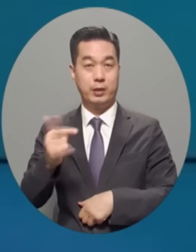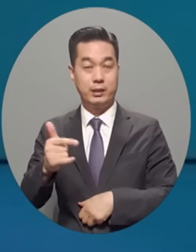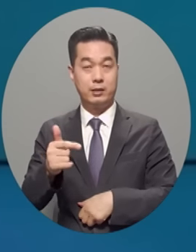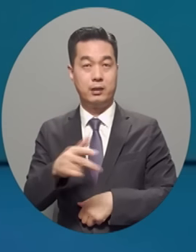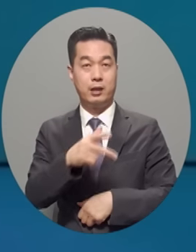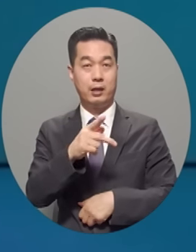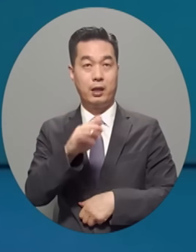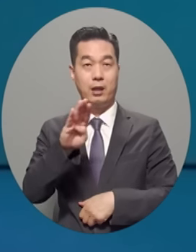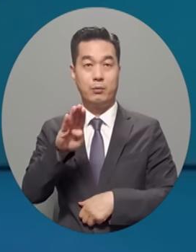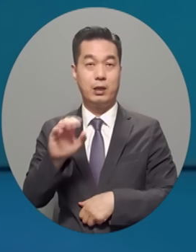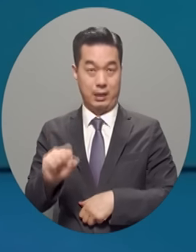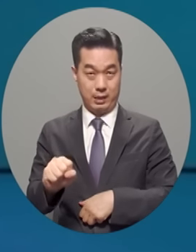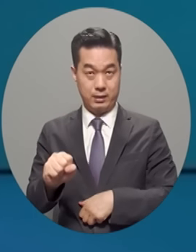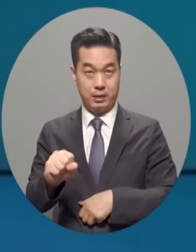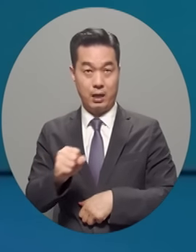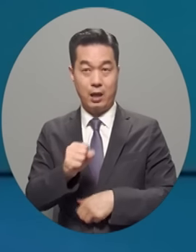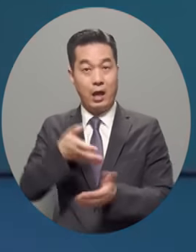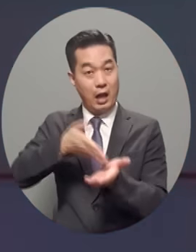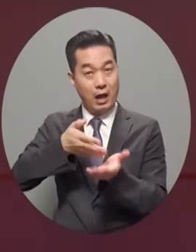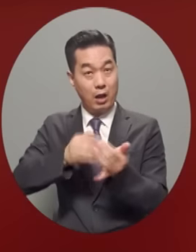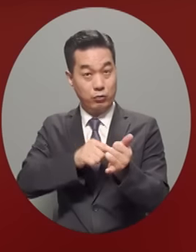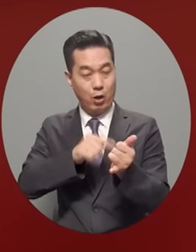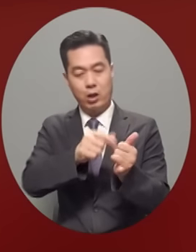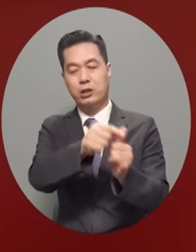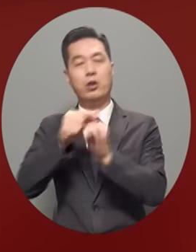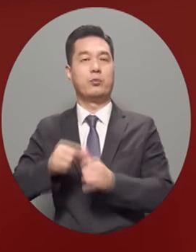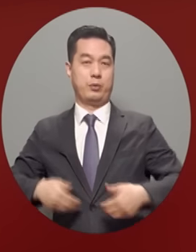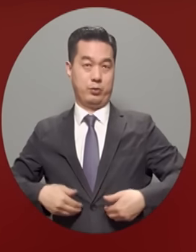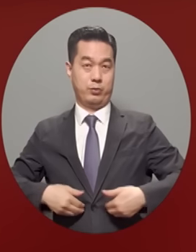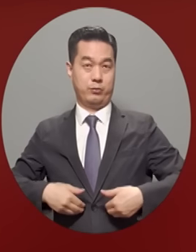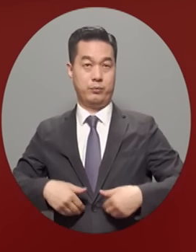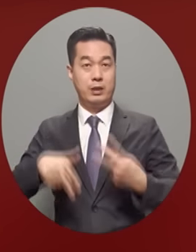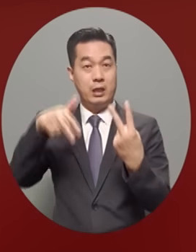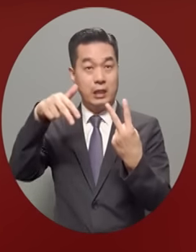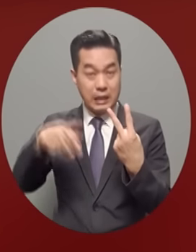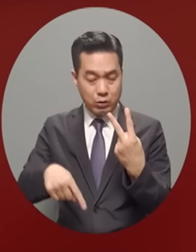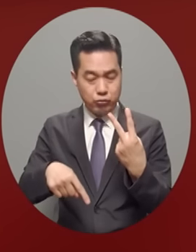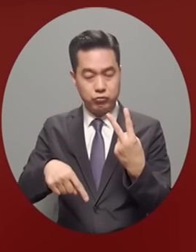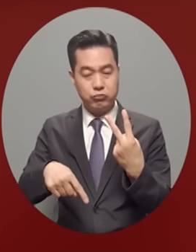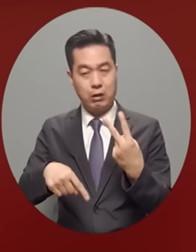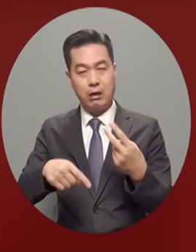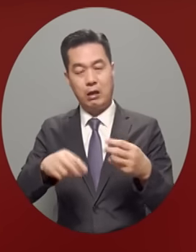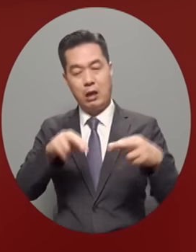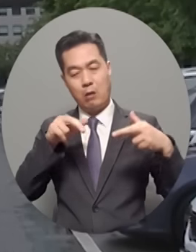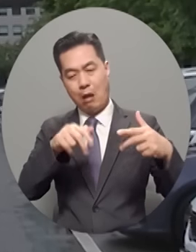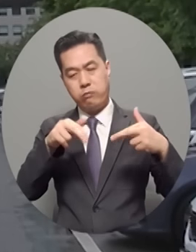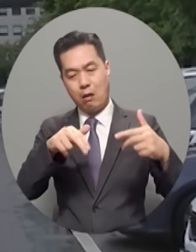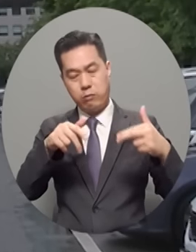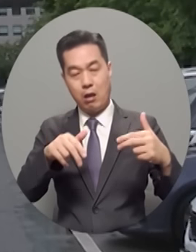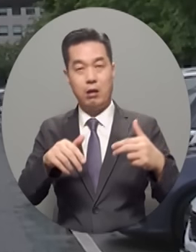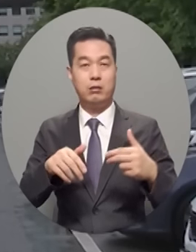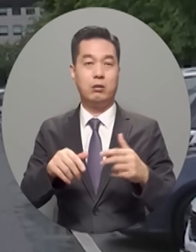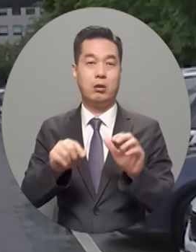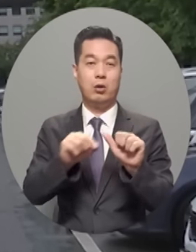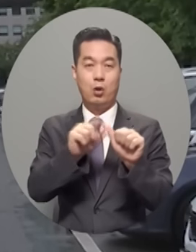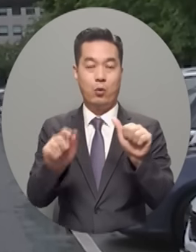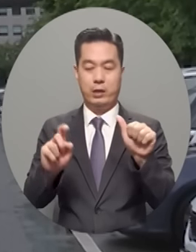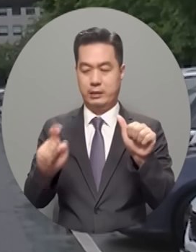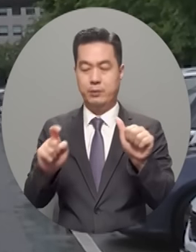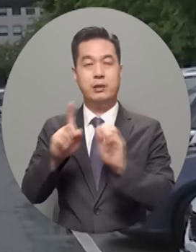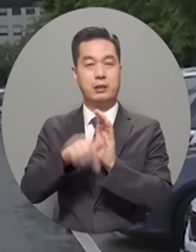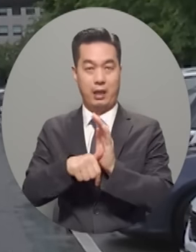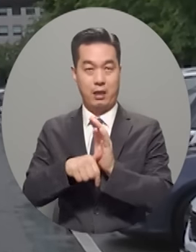진행자로 기용해야 한다는 이유였습니다 2주간에 진통끝에 사측은 이달 10일 무기한 방